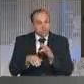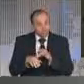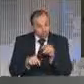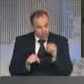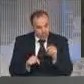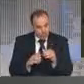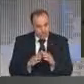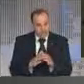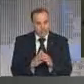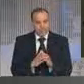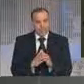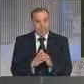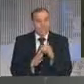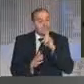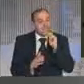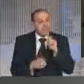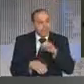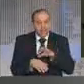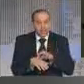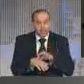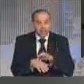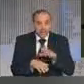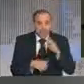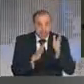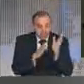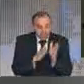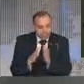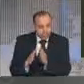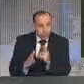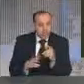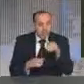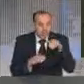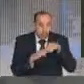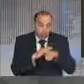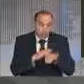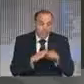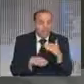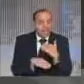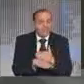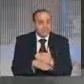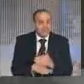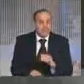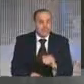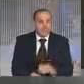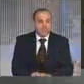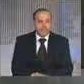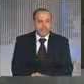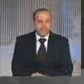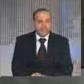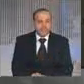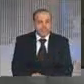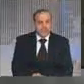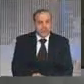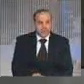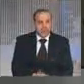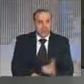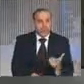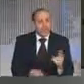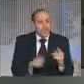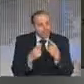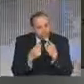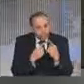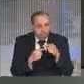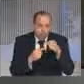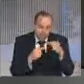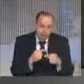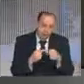ماسه وملحه لاطباء اختصاص في المناطق الداخليه هذا مما لا شك فيه رغم كل ما قد يتداول من نقص